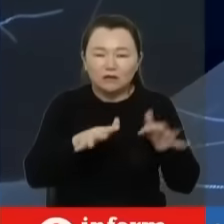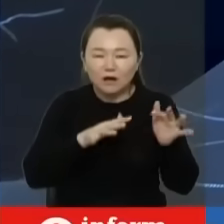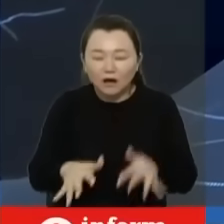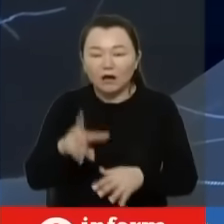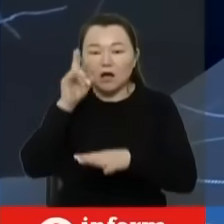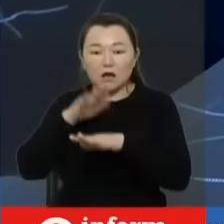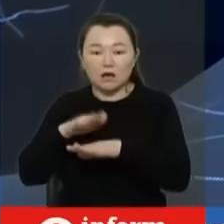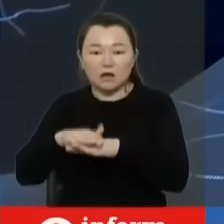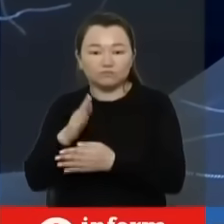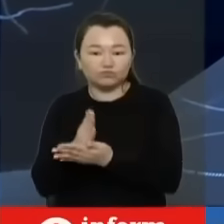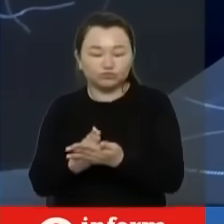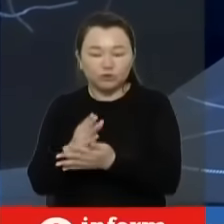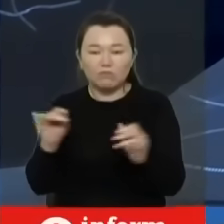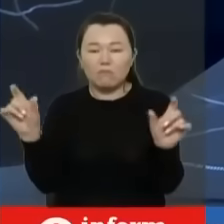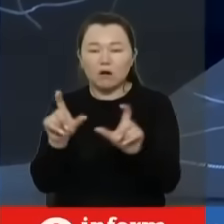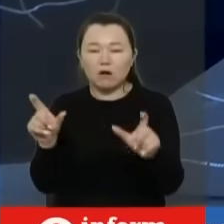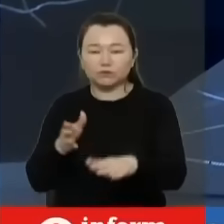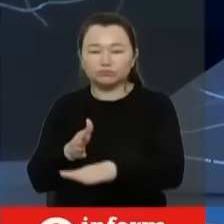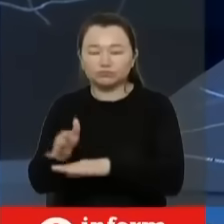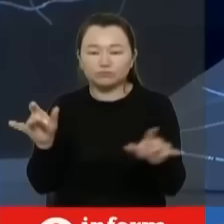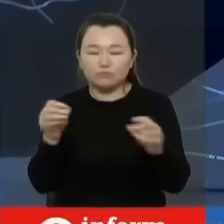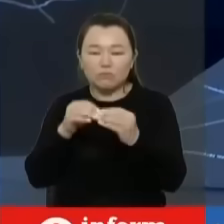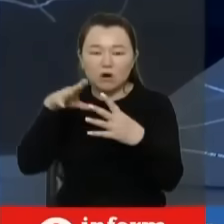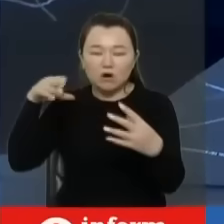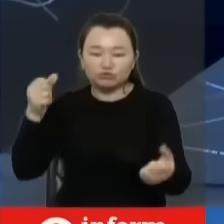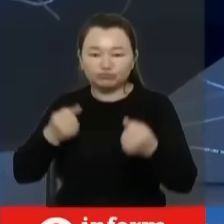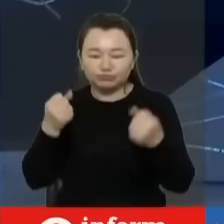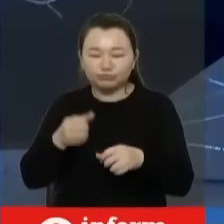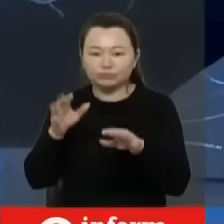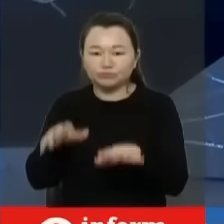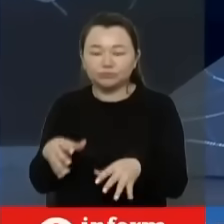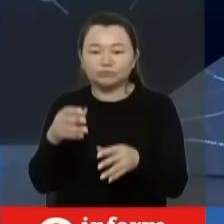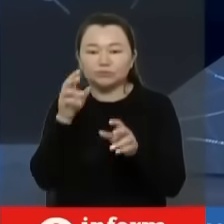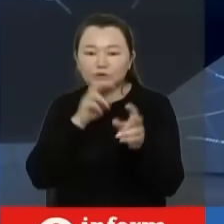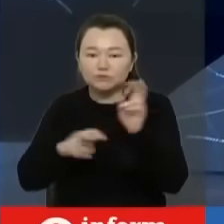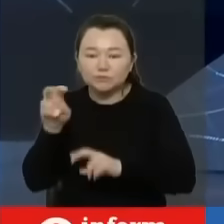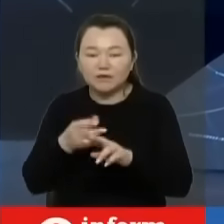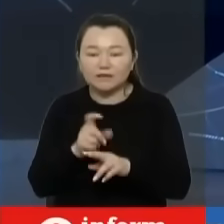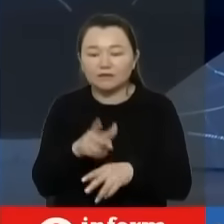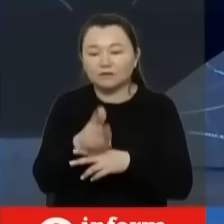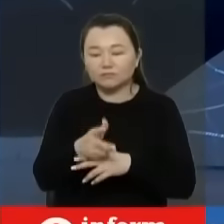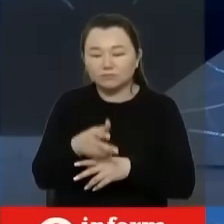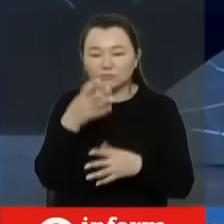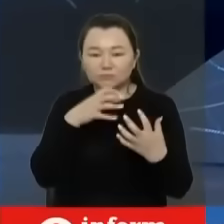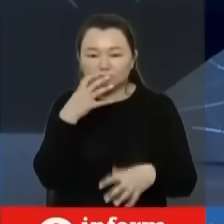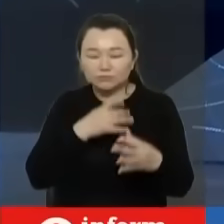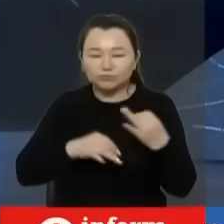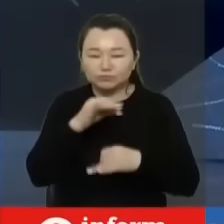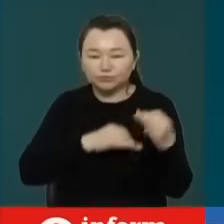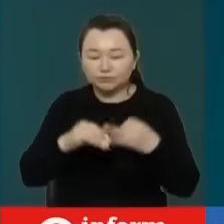әкімдік қызметкері салоннан жаңа көлік қарап жүр. Жергілікті блогердің желге таратқан бұл бейне жазбасы қызу талқыланып